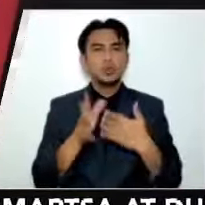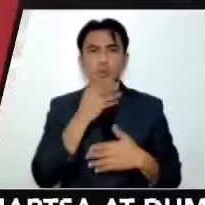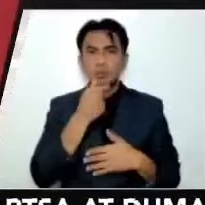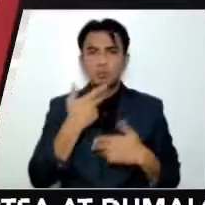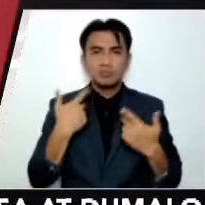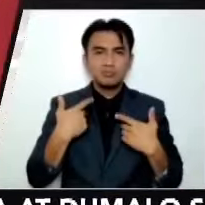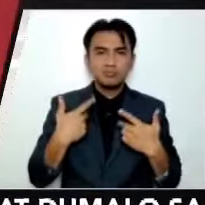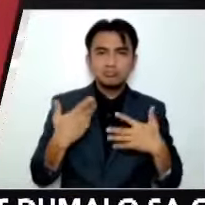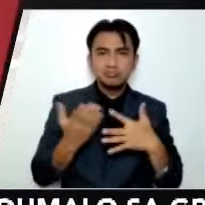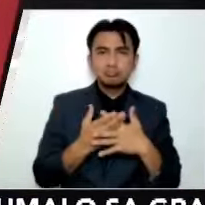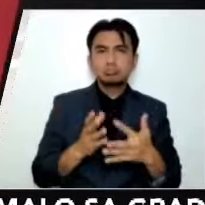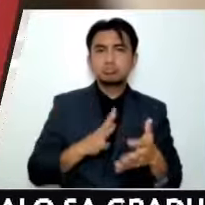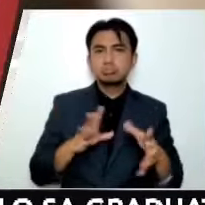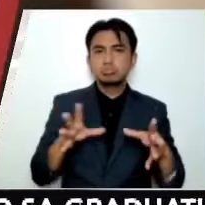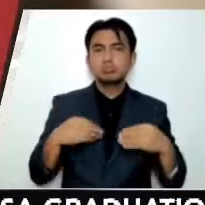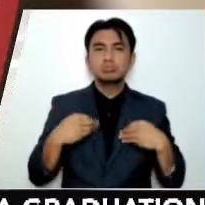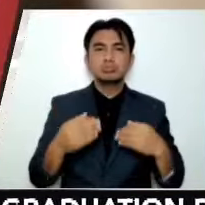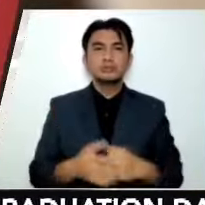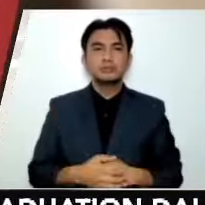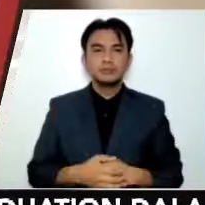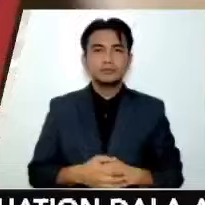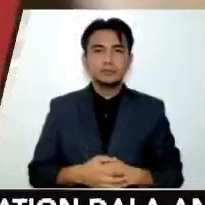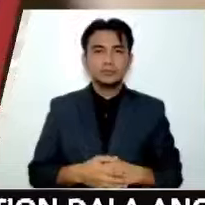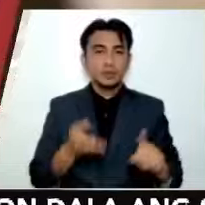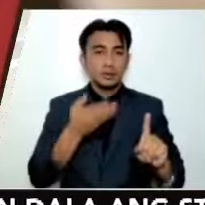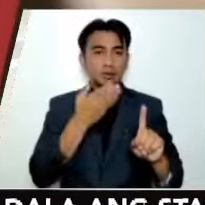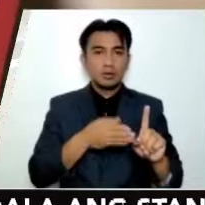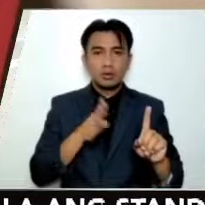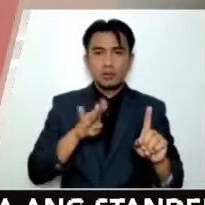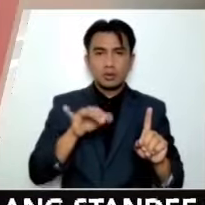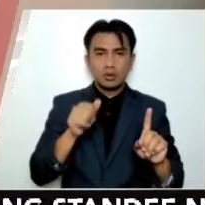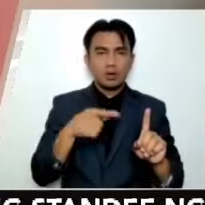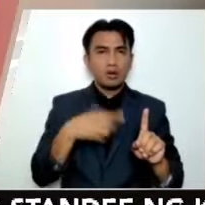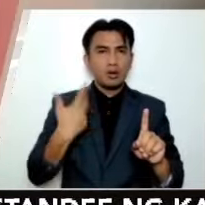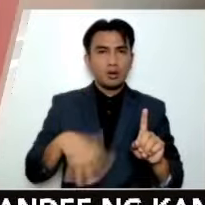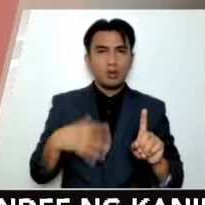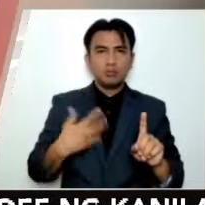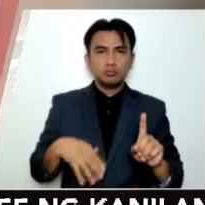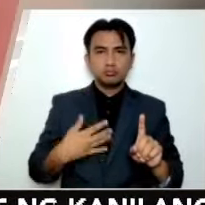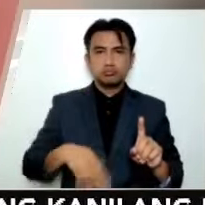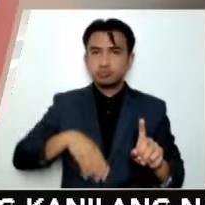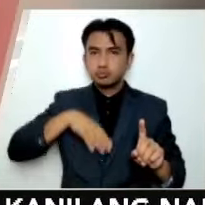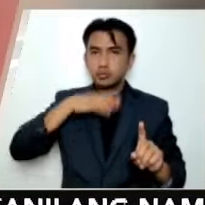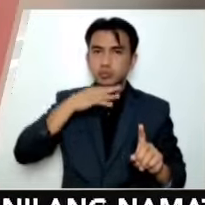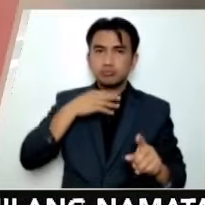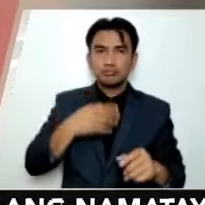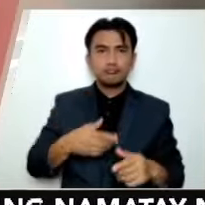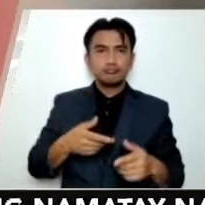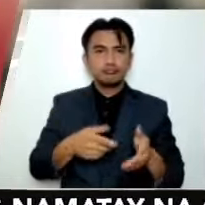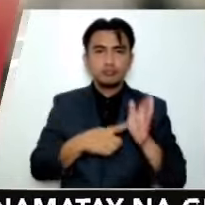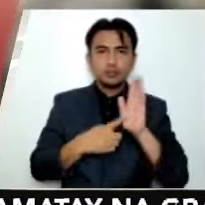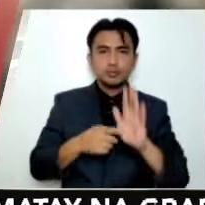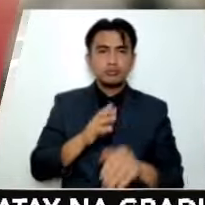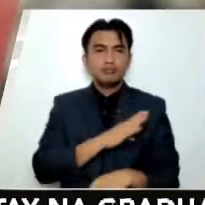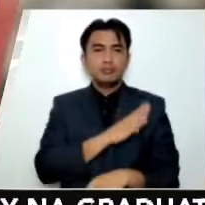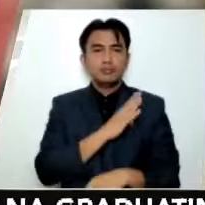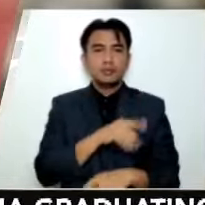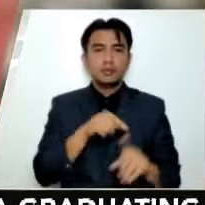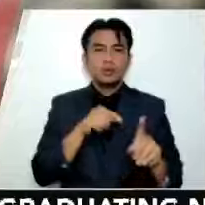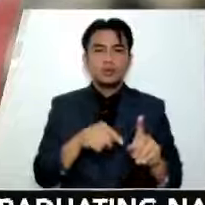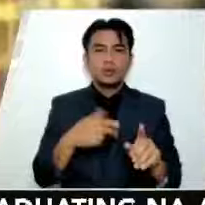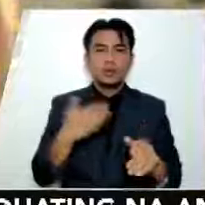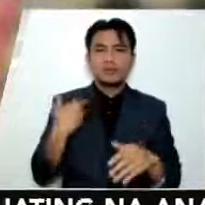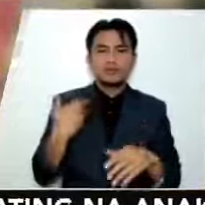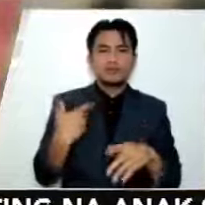Bea Alonso, bolder and fiercer sa kanyang latest photoshoot. Caption niya, "I haven't met the new me yet, but I think she'll